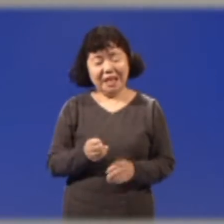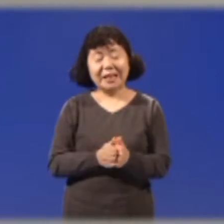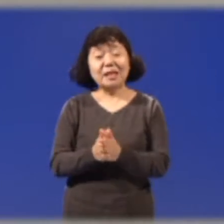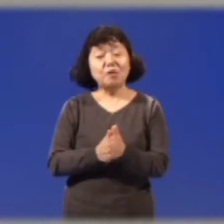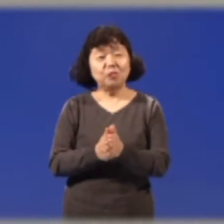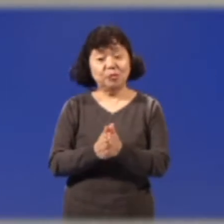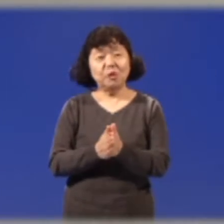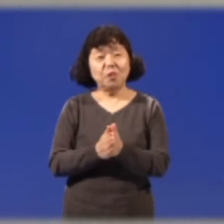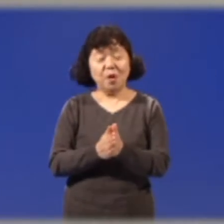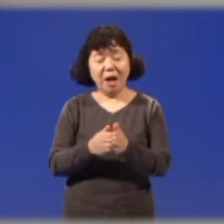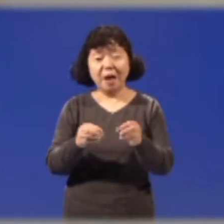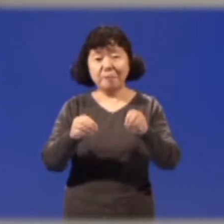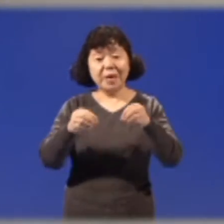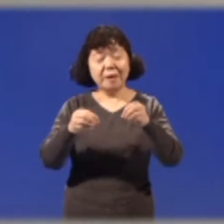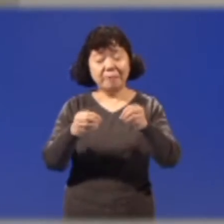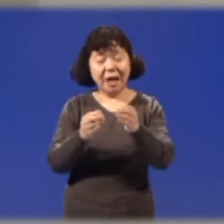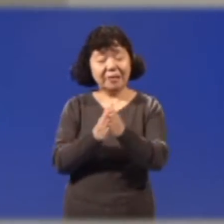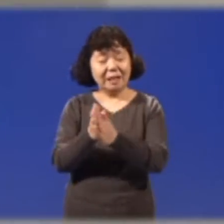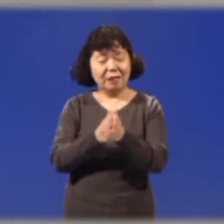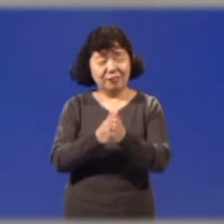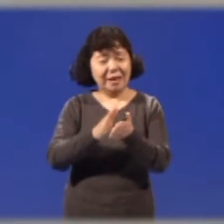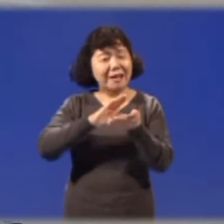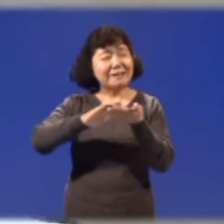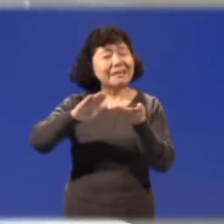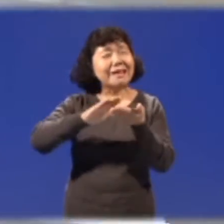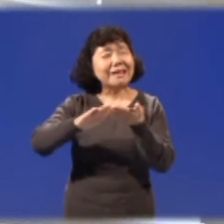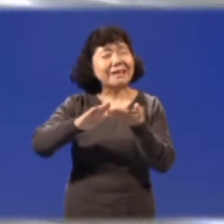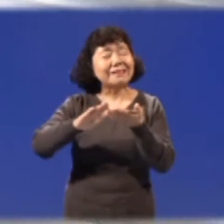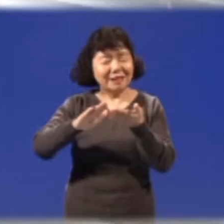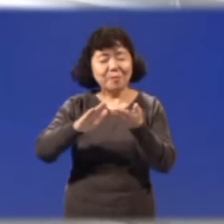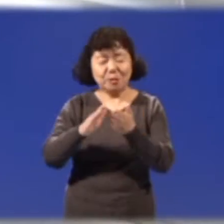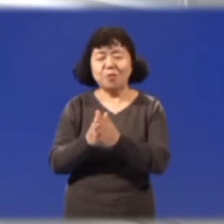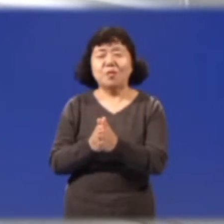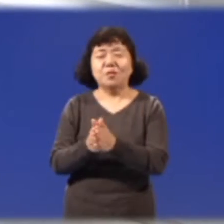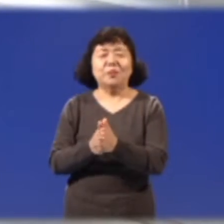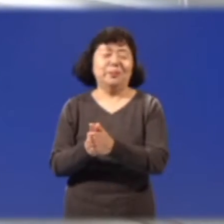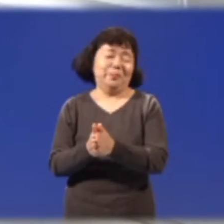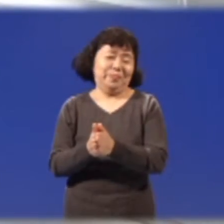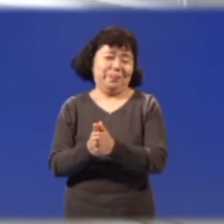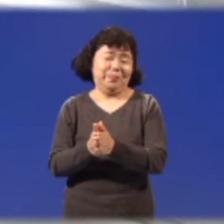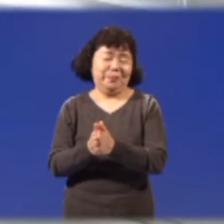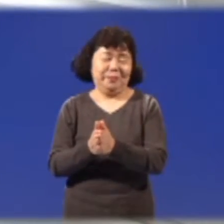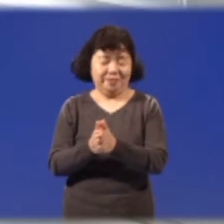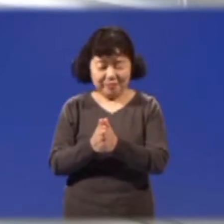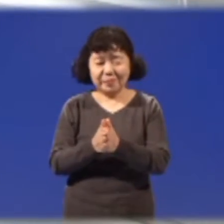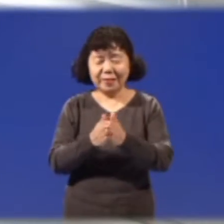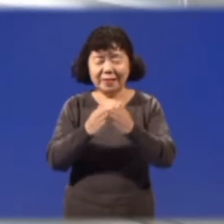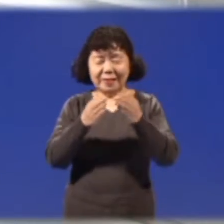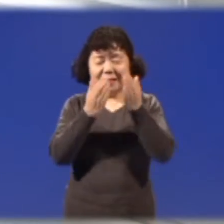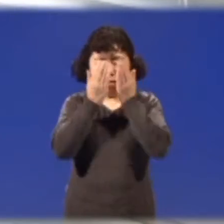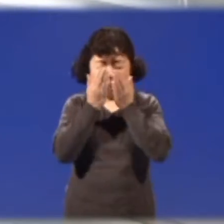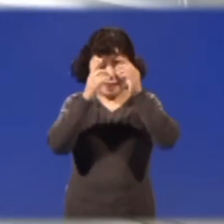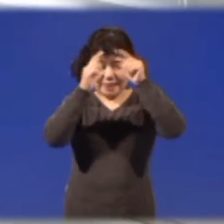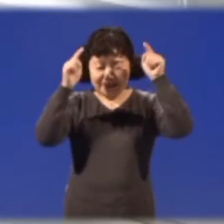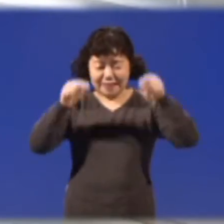また手を拭くものはペーパータオルなどの清潔なものを用意し、タオルの共用は避けましょう。